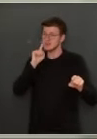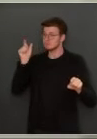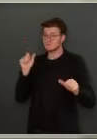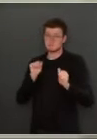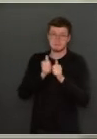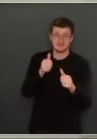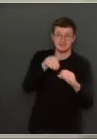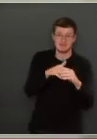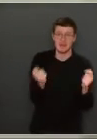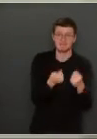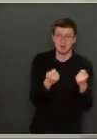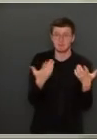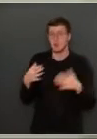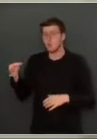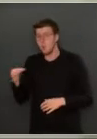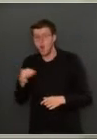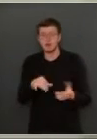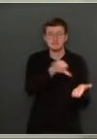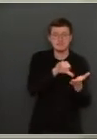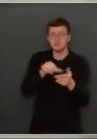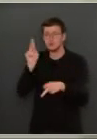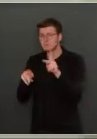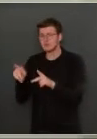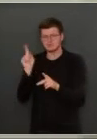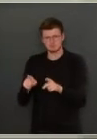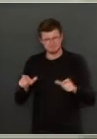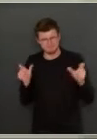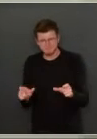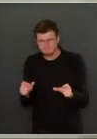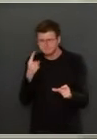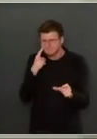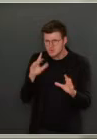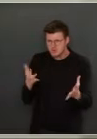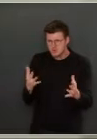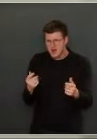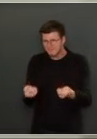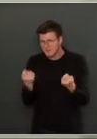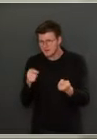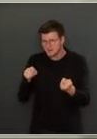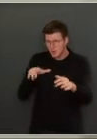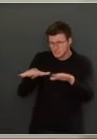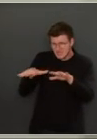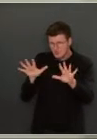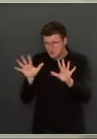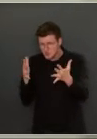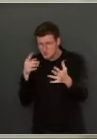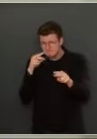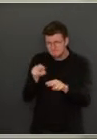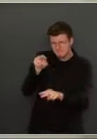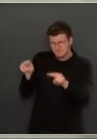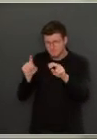lokale autoriteiten scrupuleus alle evenementen die plaats zullen hebben op hun grondgebied